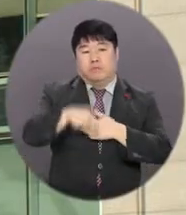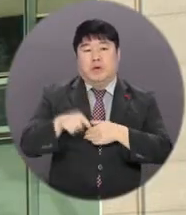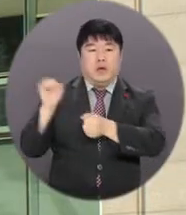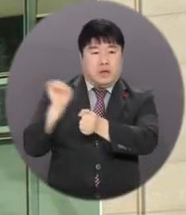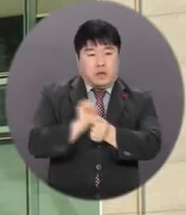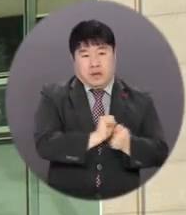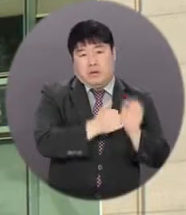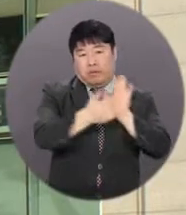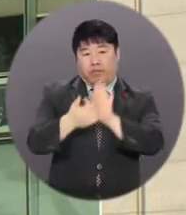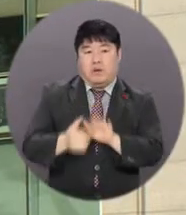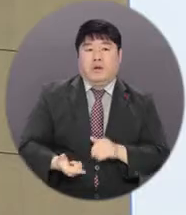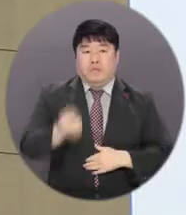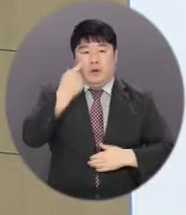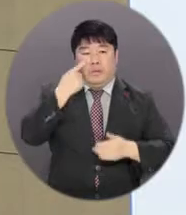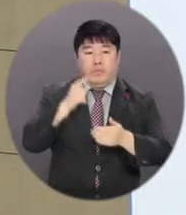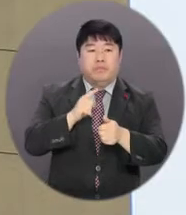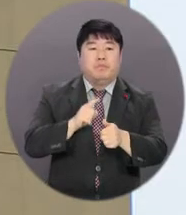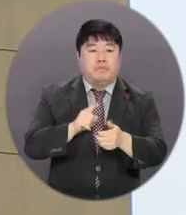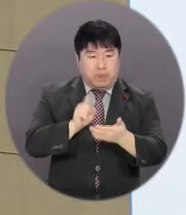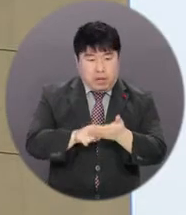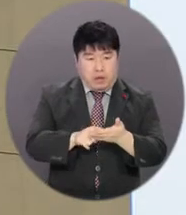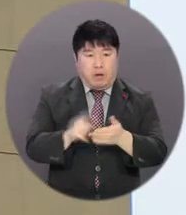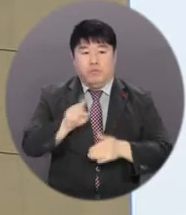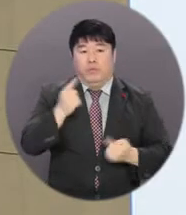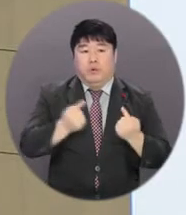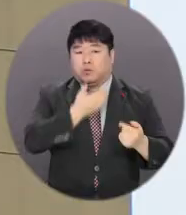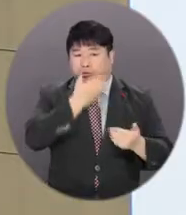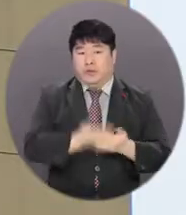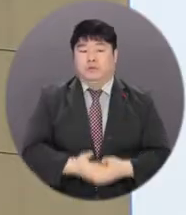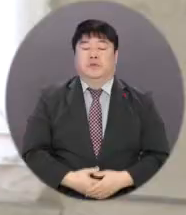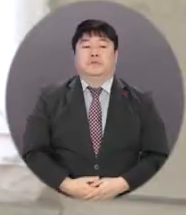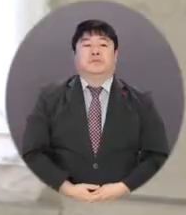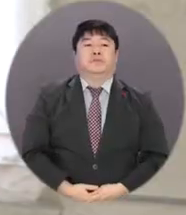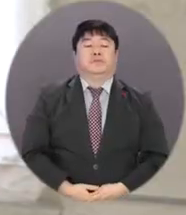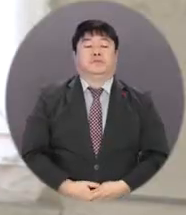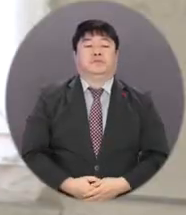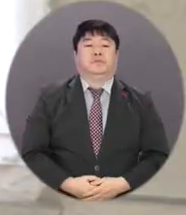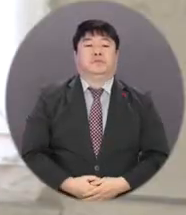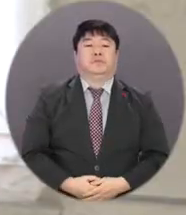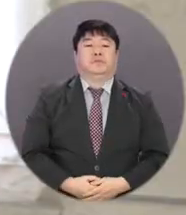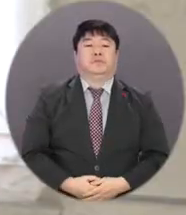감염고리 차단과 빠른 발견이 무엇보다 중요한 상황입니다. MBC 뉴스 우종훈입니다.